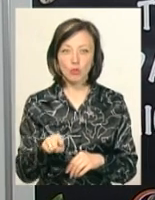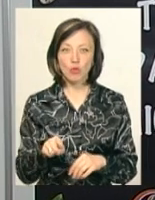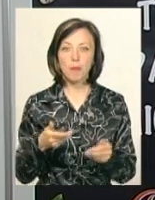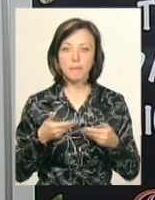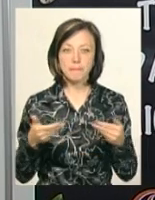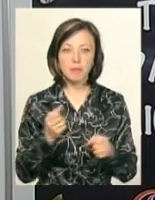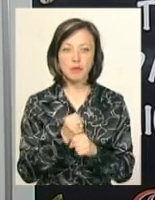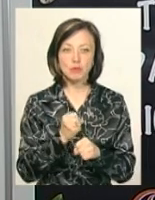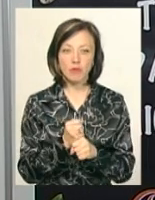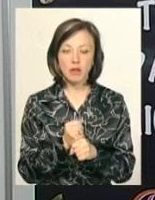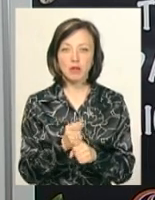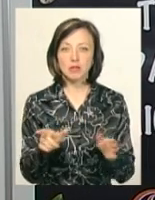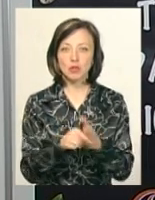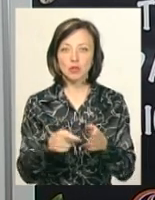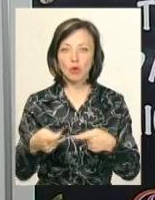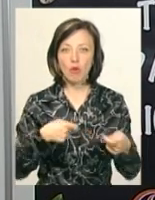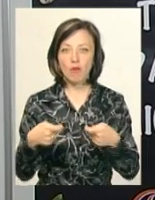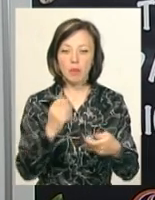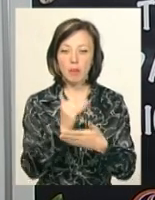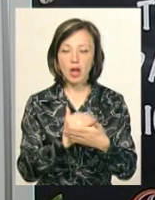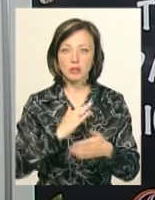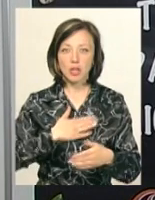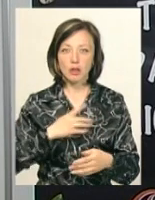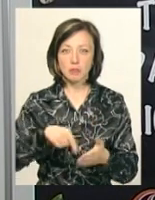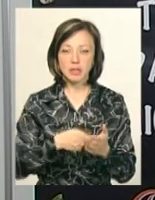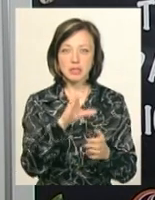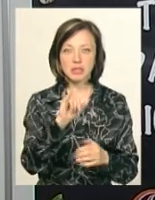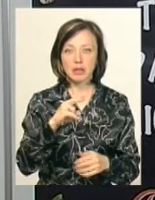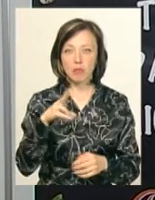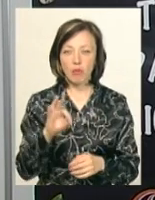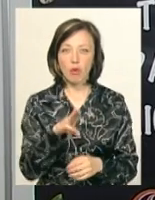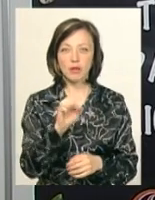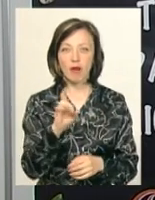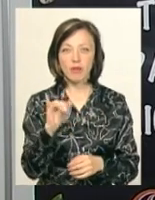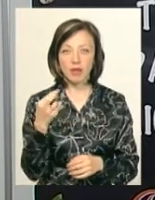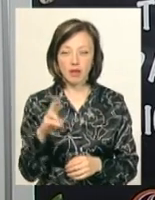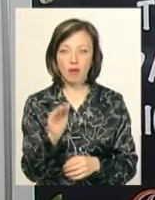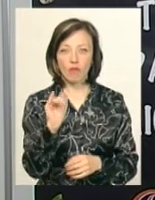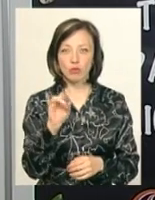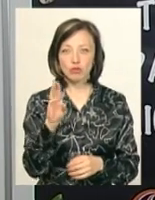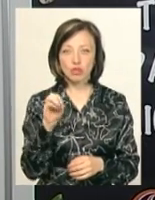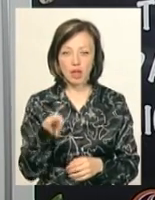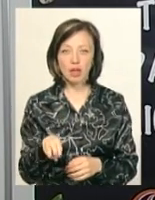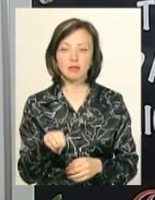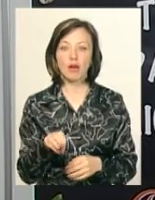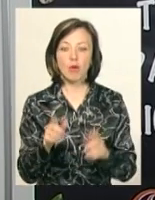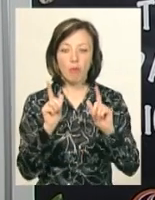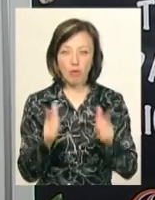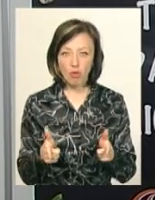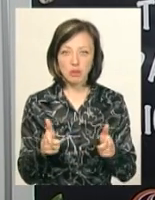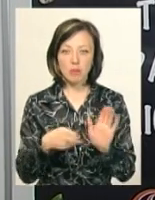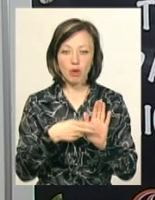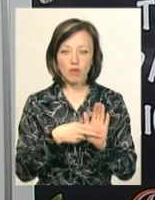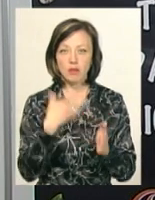ми працювали з торговими мережами нашого міста і такі мережі, як Сільпо, Таврія ВВ, Фуршет, Хлібосол, погодились маркувати